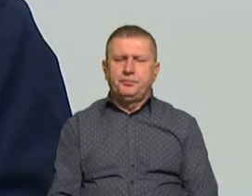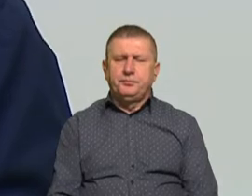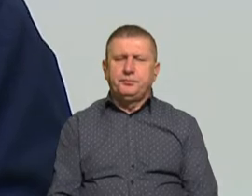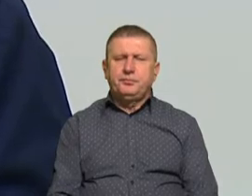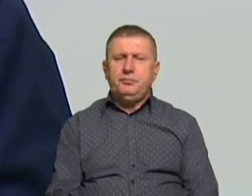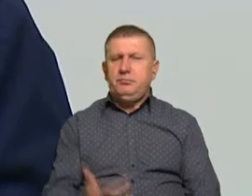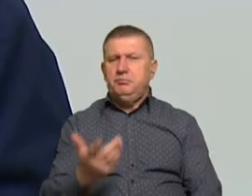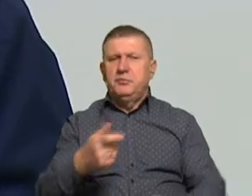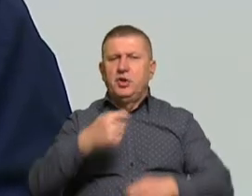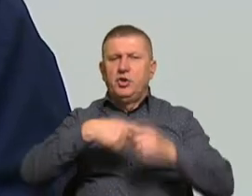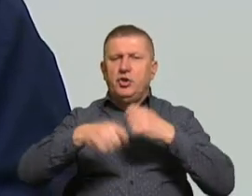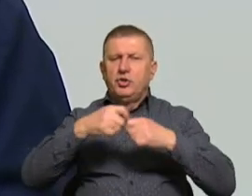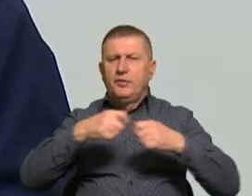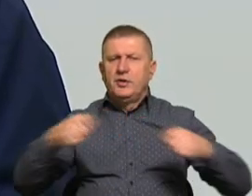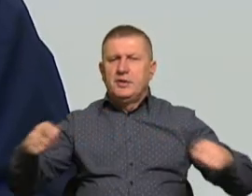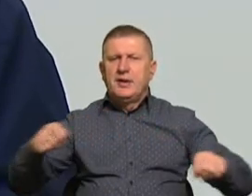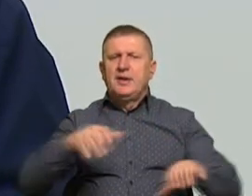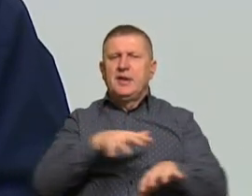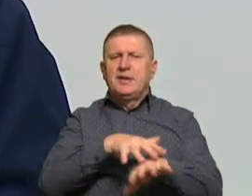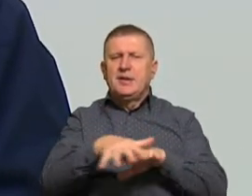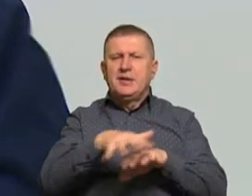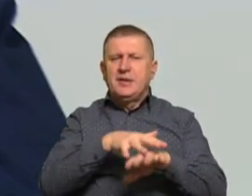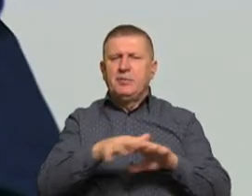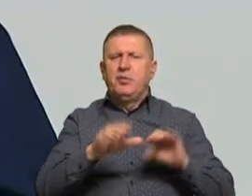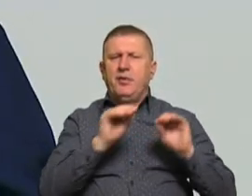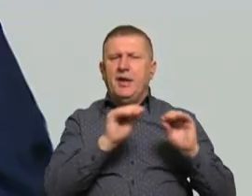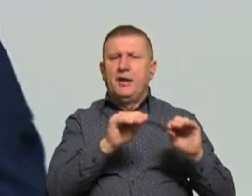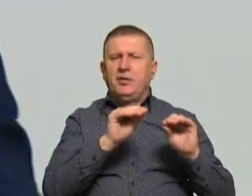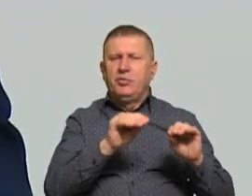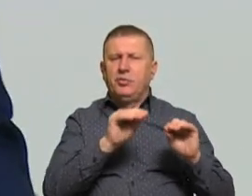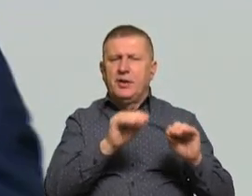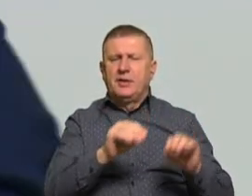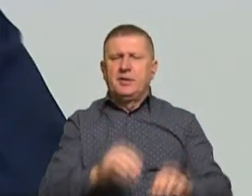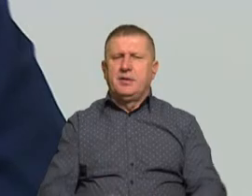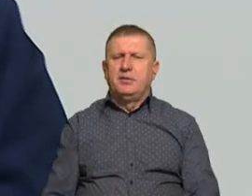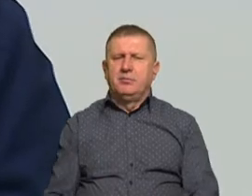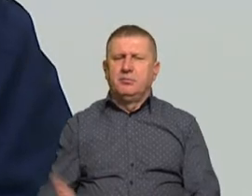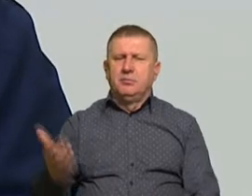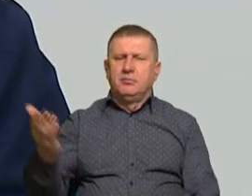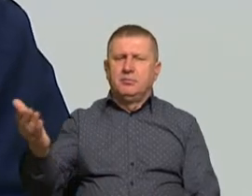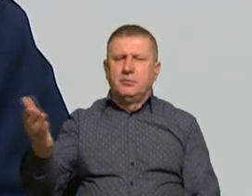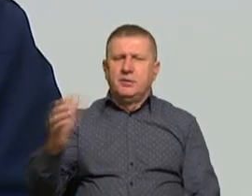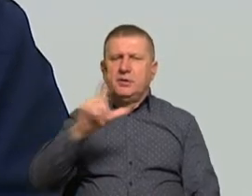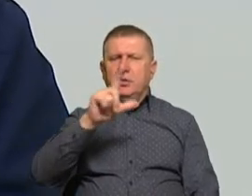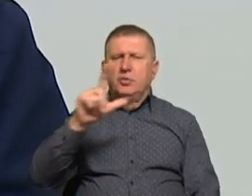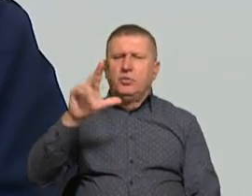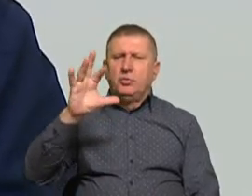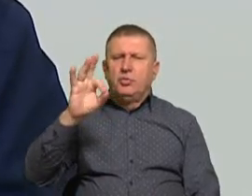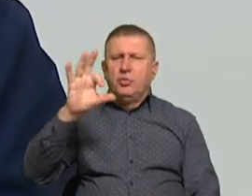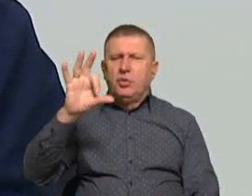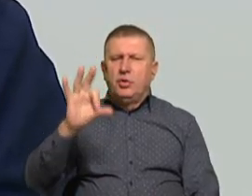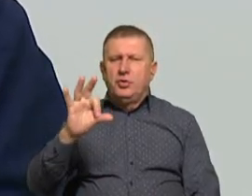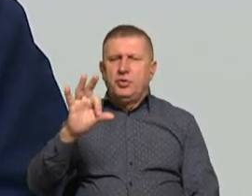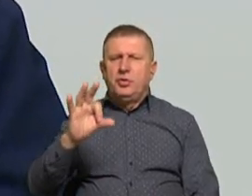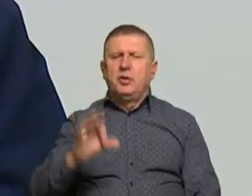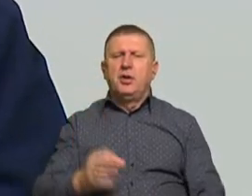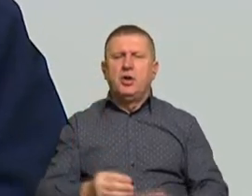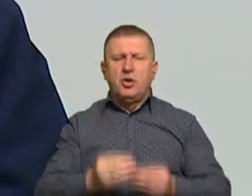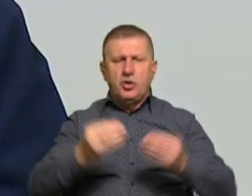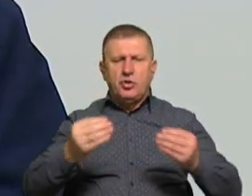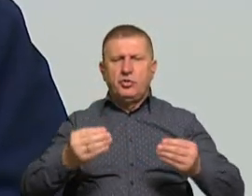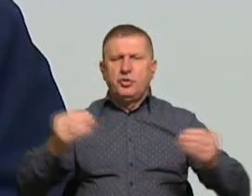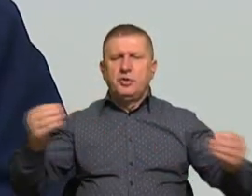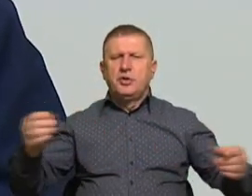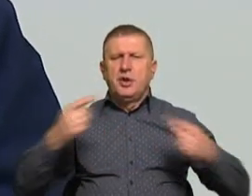Rozwiązania systemowe poza odpowiednią segregacją i edukacją, to co tu było wspominane przez pana Konrada Łosia, to jest rozszerzona